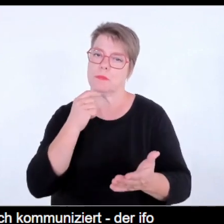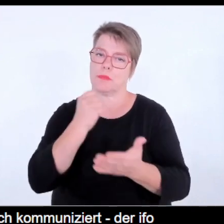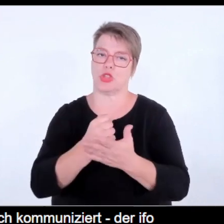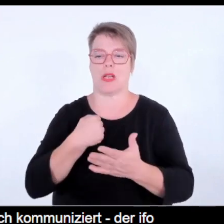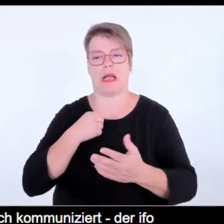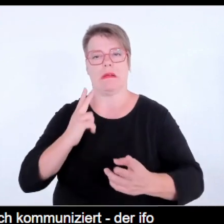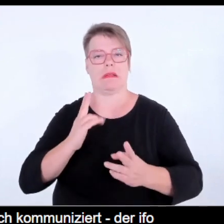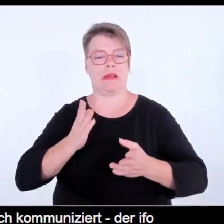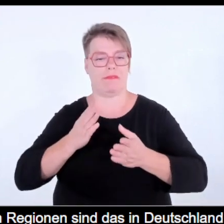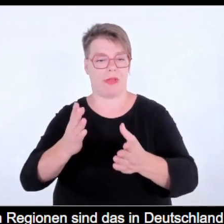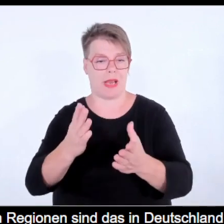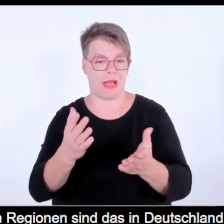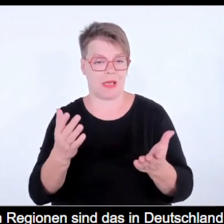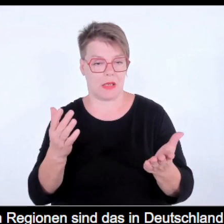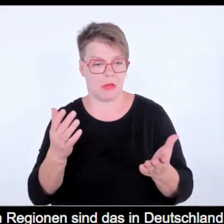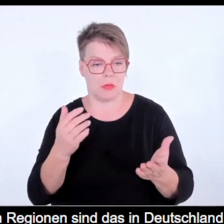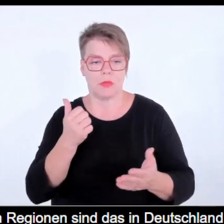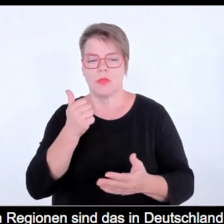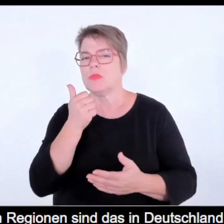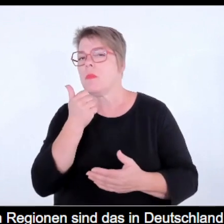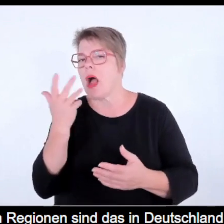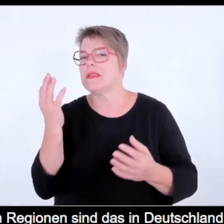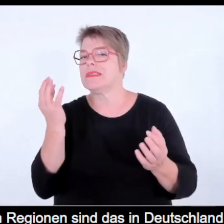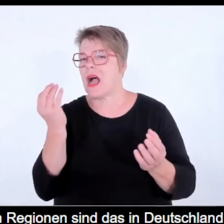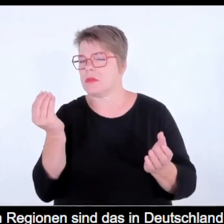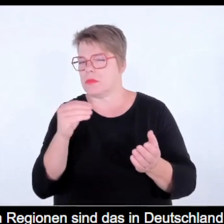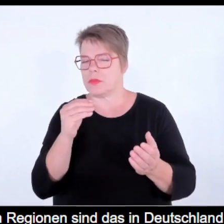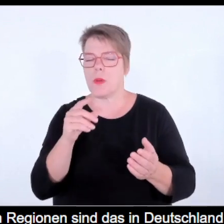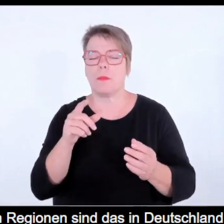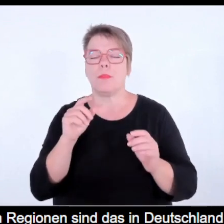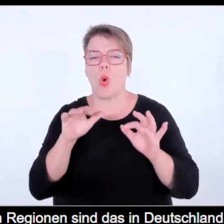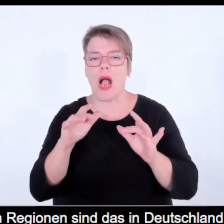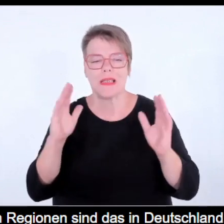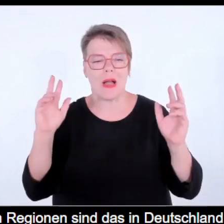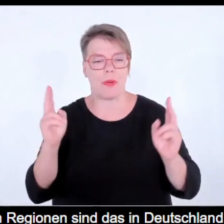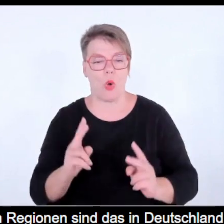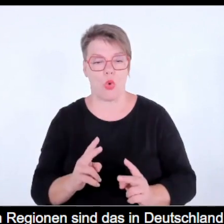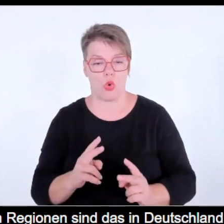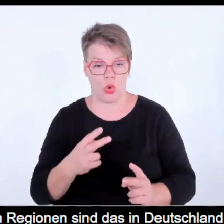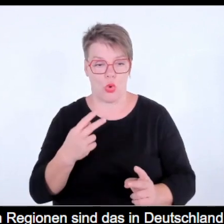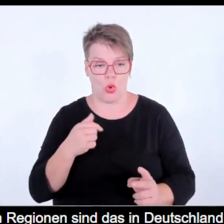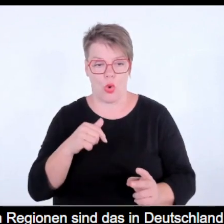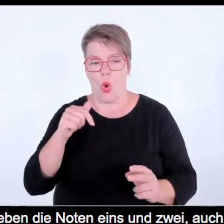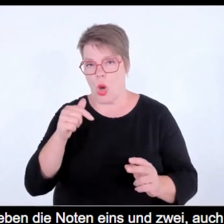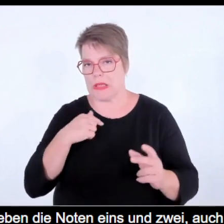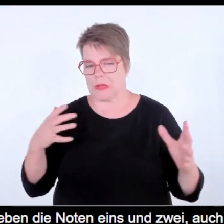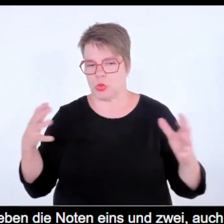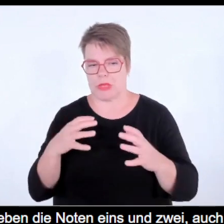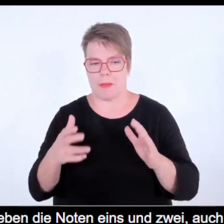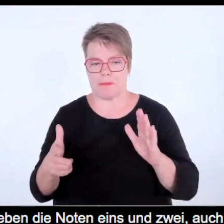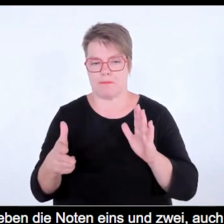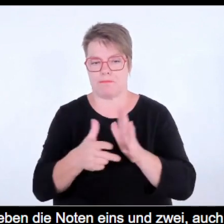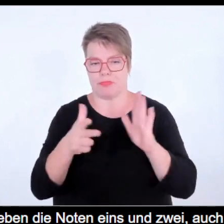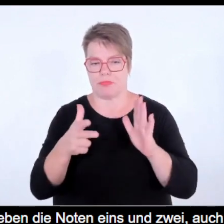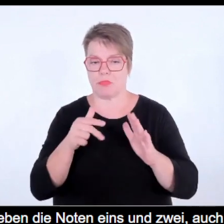getan, um die Dinge schon etwas vorwegzunehmen auch. Das heißt, gerade bei den Vertragskräften, das wären immer mehr,